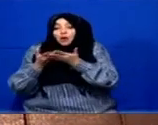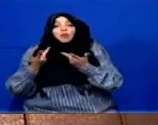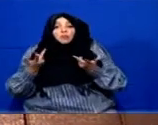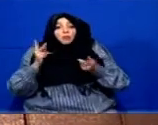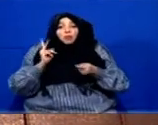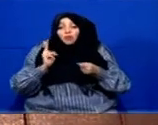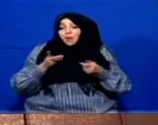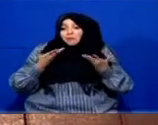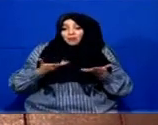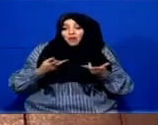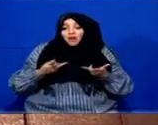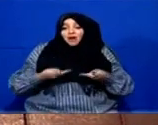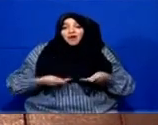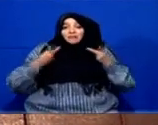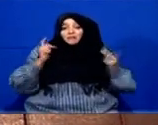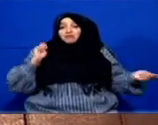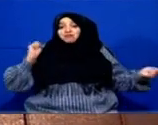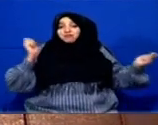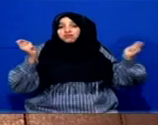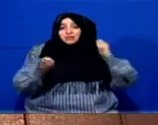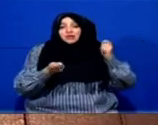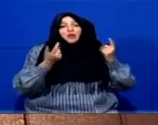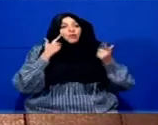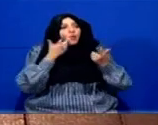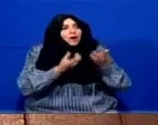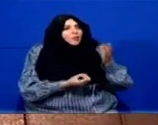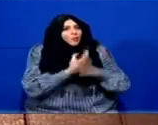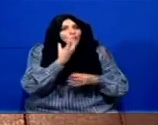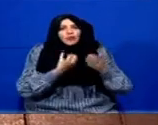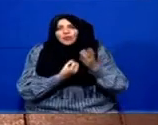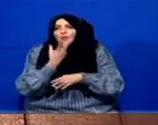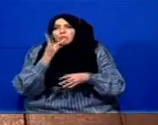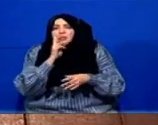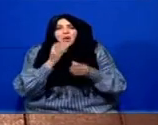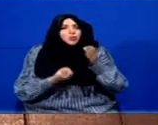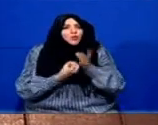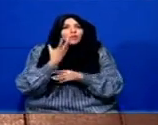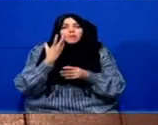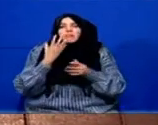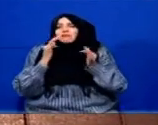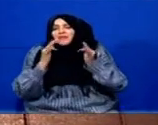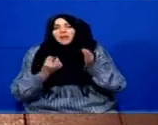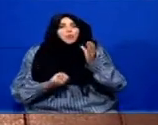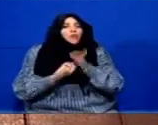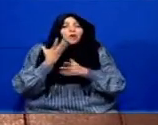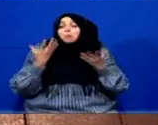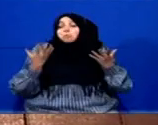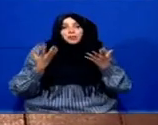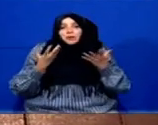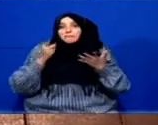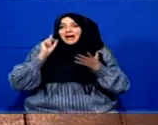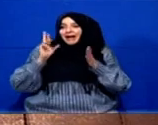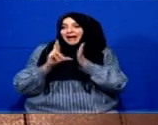واقع الناس في النظر في المستجدات والمستحددات والنوازل